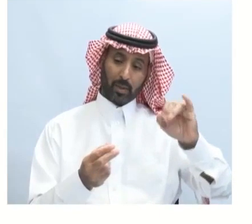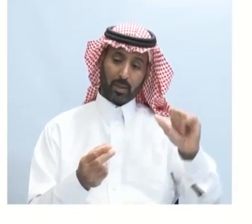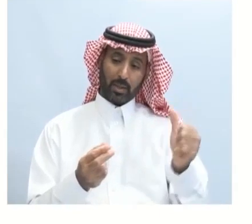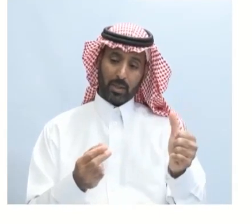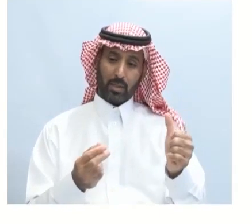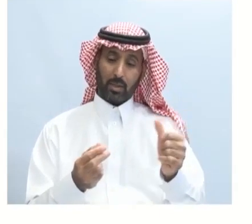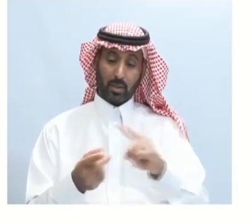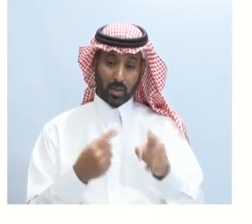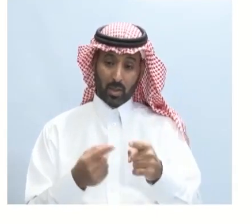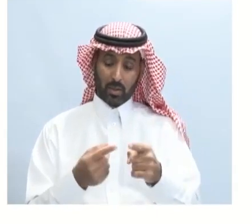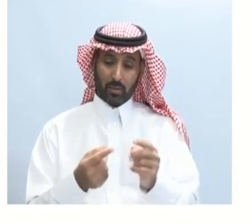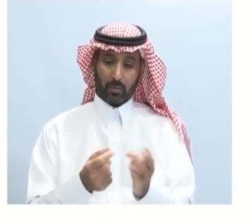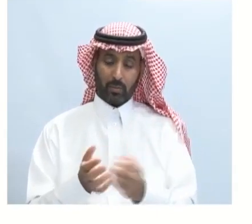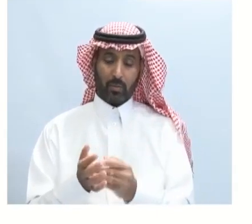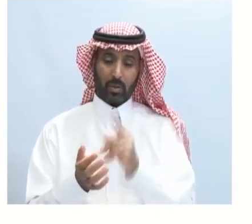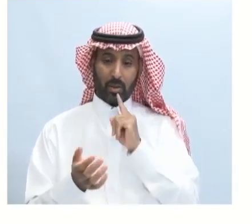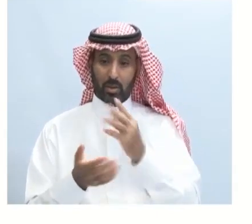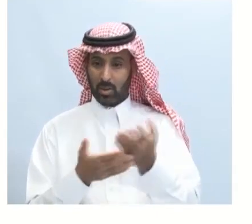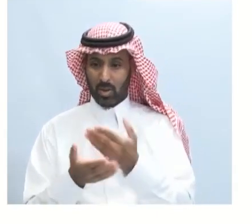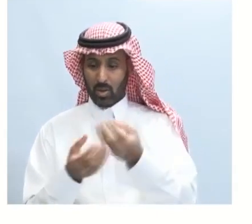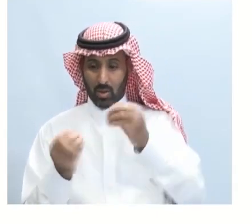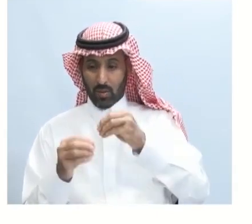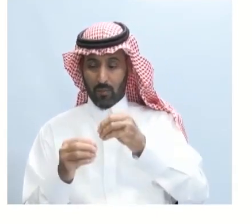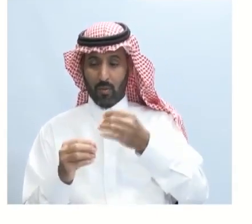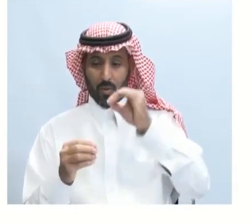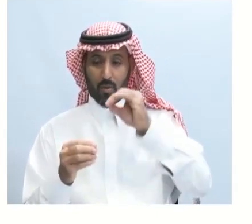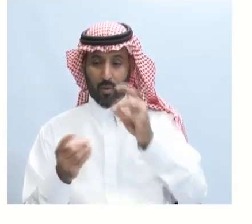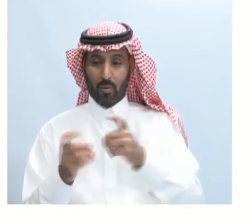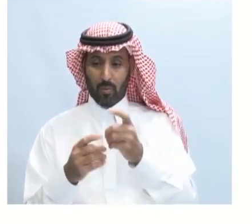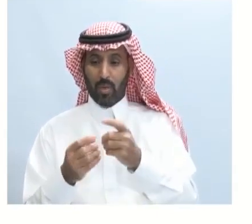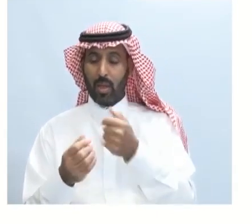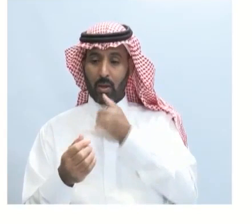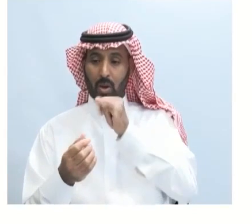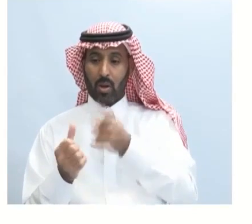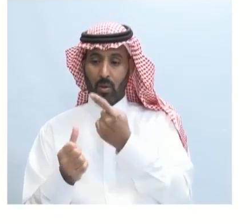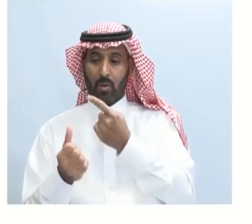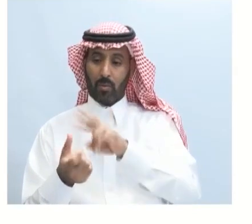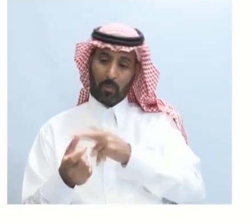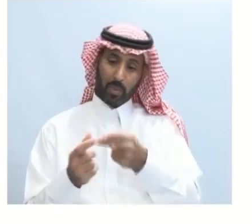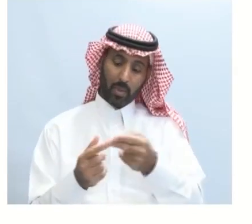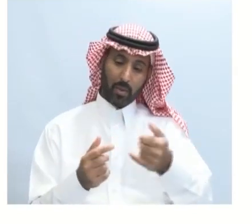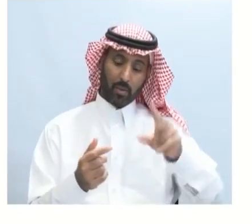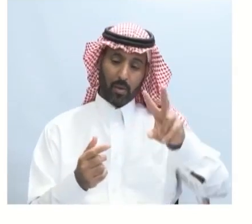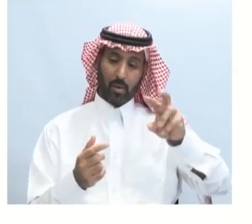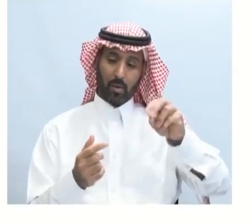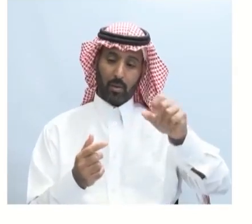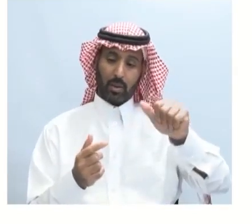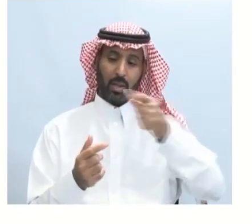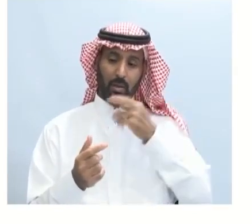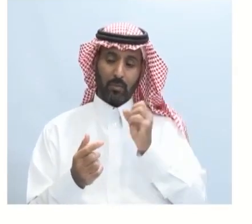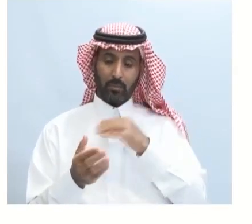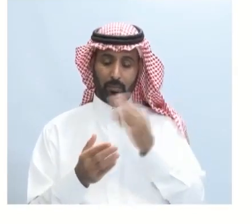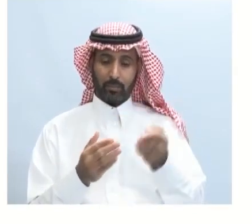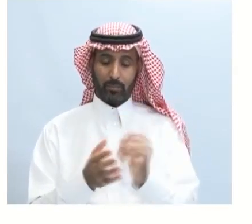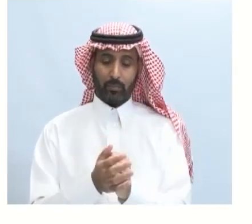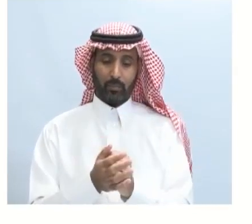السؤال المطروح الان اذا تتاكسد الكحول الولات الاوليه لحمض الكربوكسيلي مرورا بالال يدات بسهوله